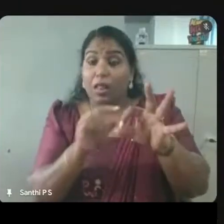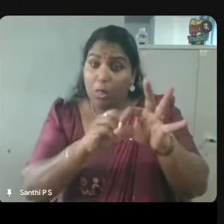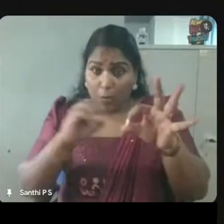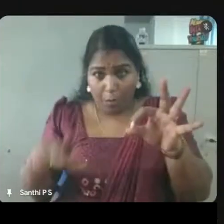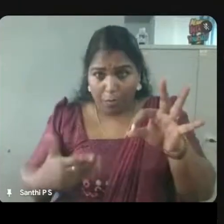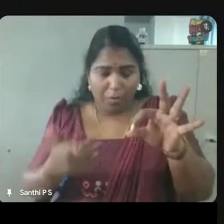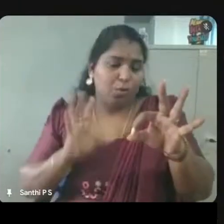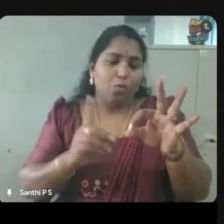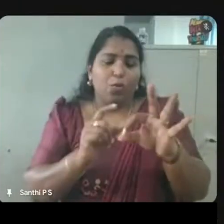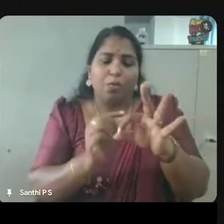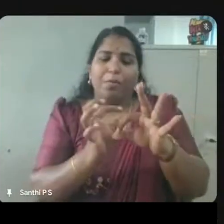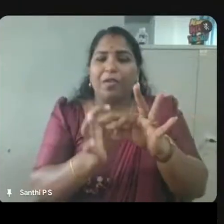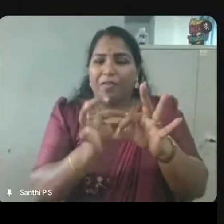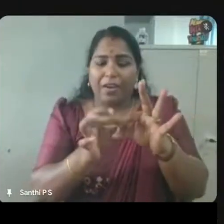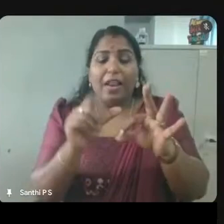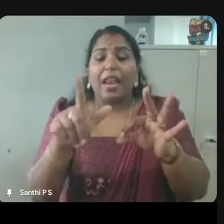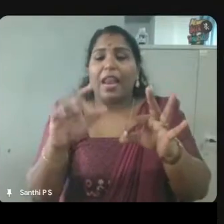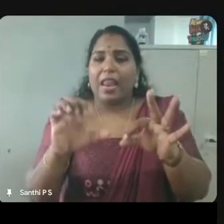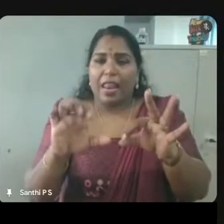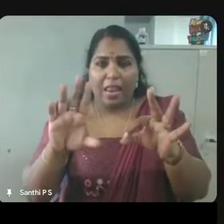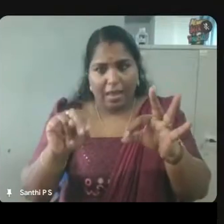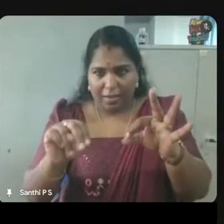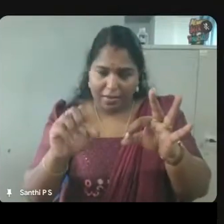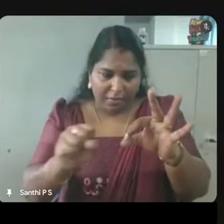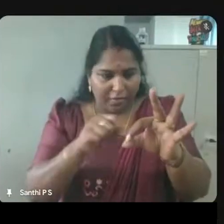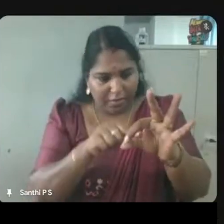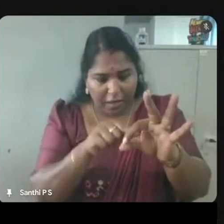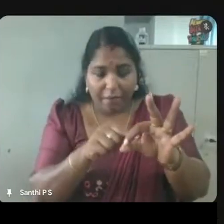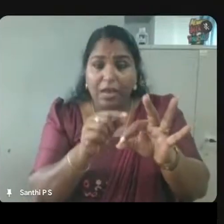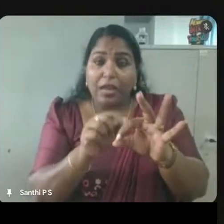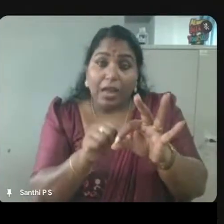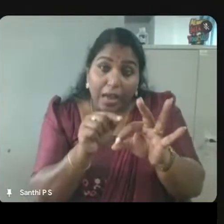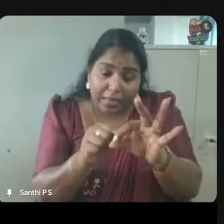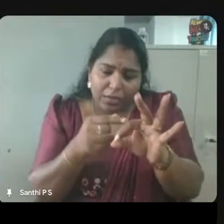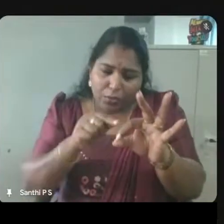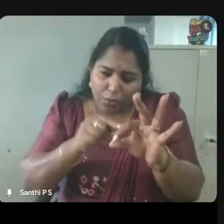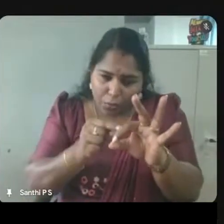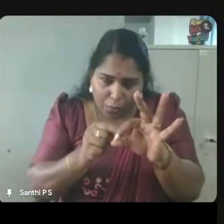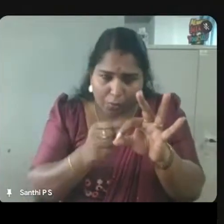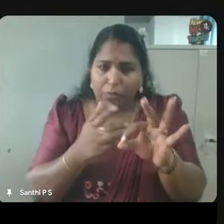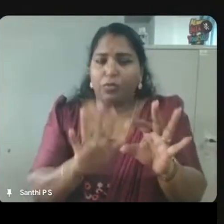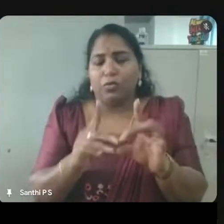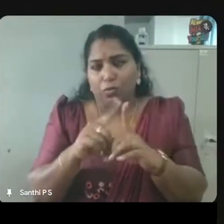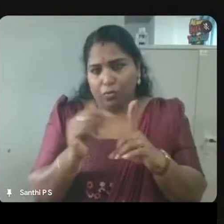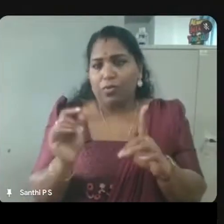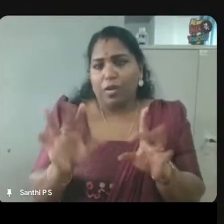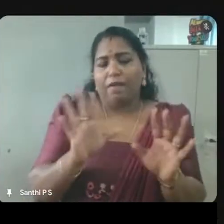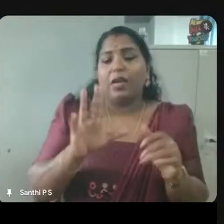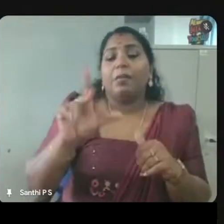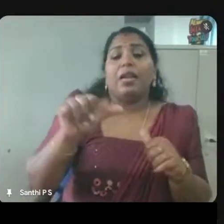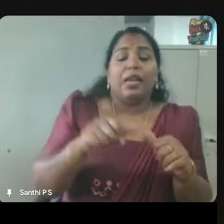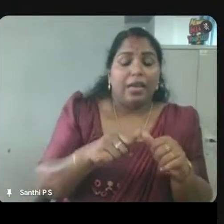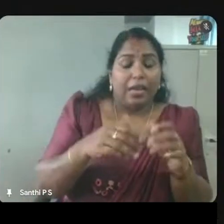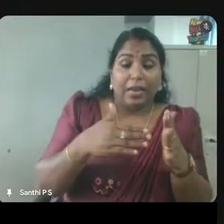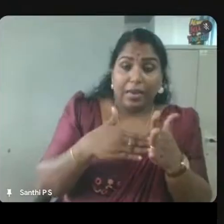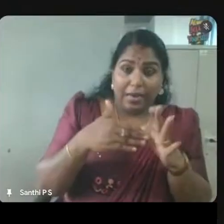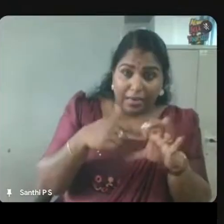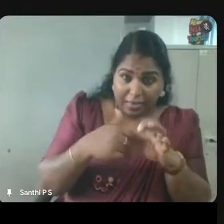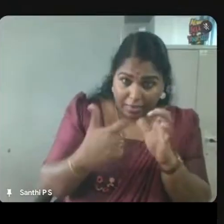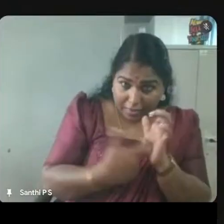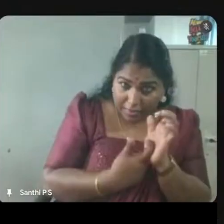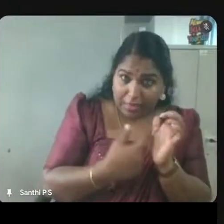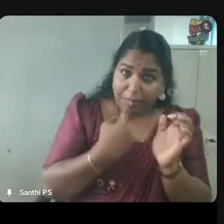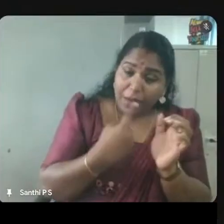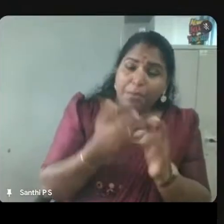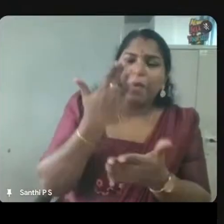പോലെ ഉണ്ടാക്കിയാൽ വിഷൻ ക്ലാരിറ്റി കിട്ടുകയും ചെയ്യും. പലരും ഈ ലേസർ എന്ന് പറയുന്നതിനെ സർജറി ആയിട്ട് മിസ്ഇന്റർപ്രറ്റ് ചെയ്യാറുണ്ട്. അപ്പൊ അതായിരിക്കാം